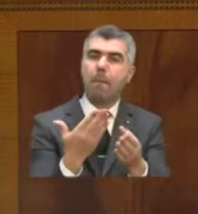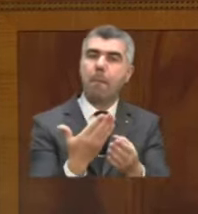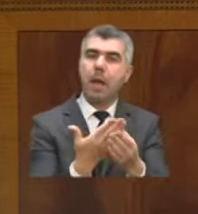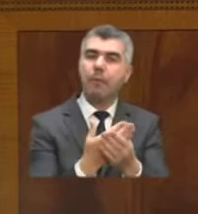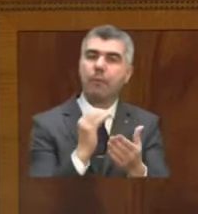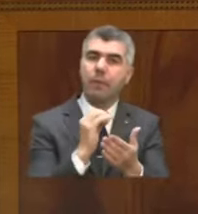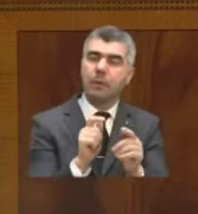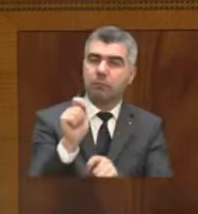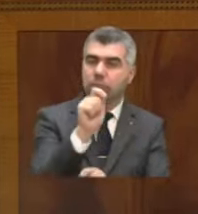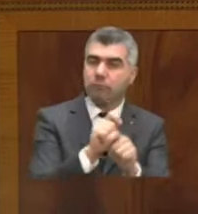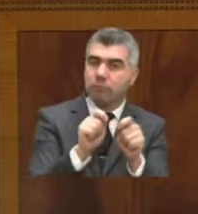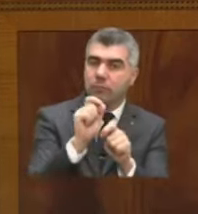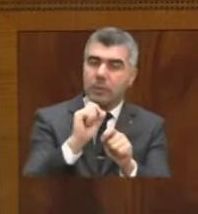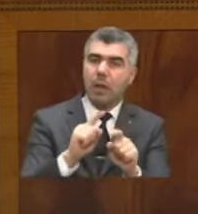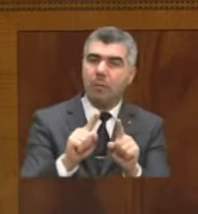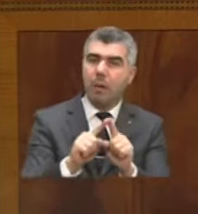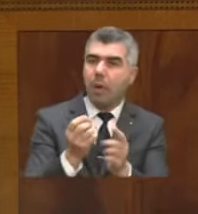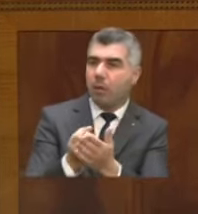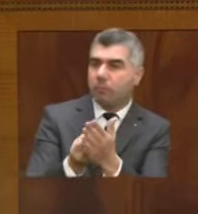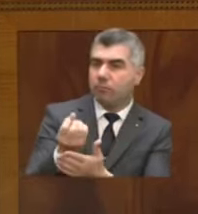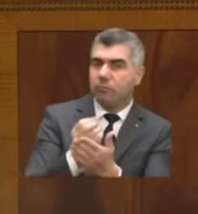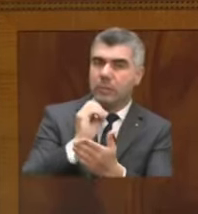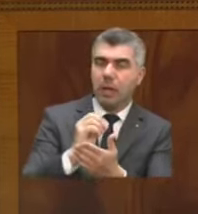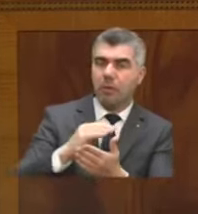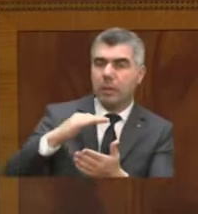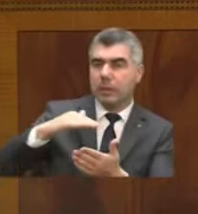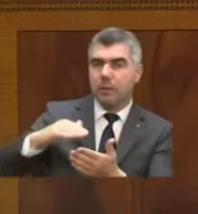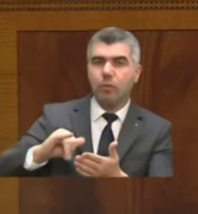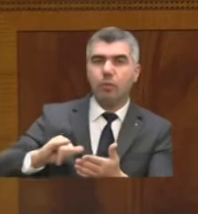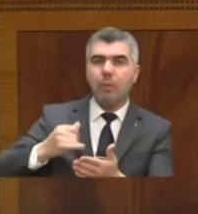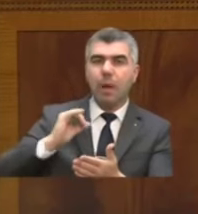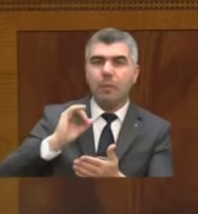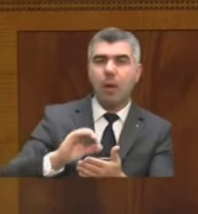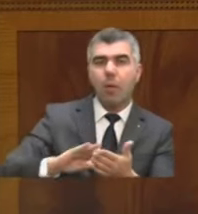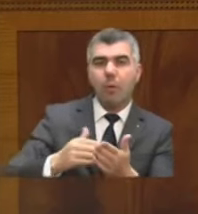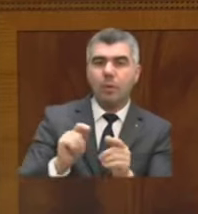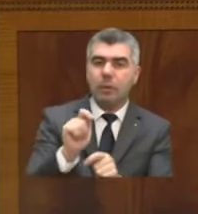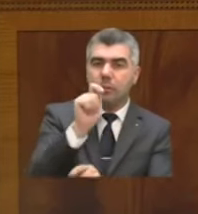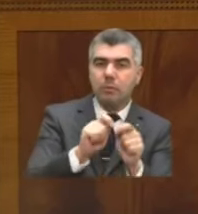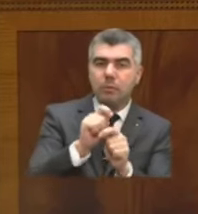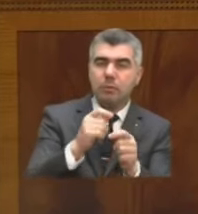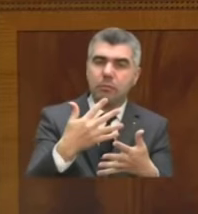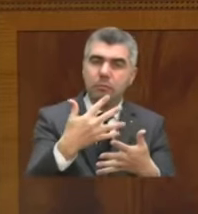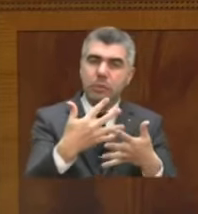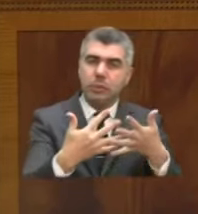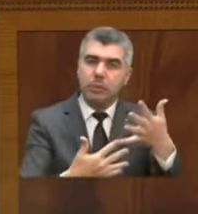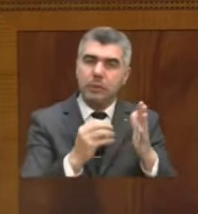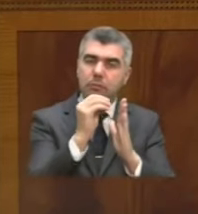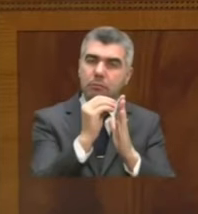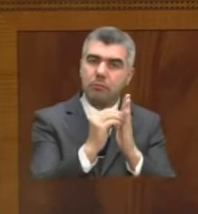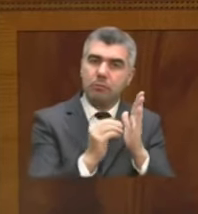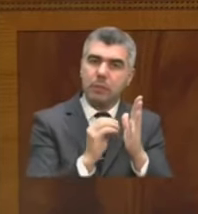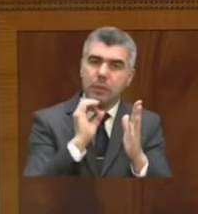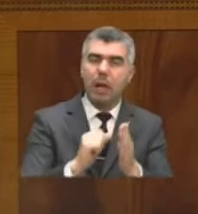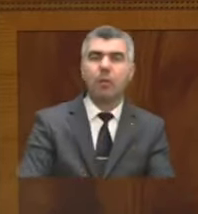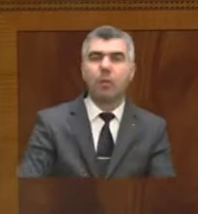وحصص تطبيقية المنهجية لاستغلالها في إنجاز الوحدات الدراسية